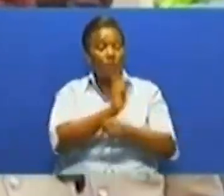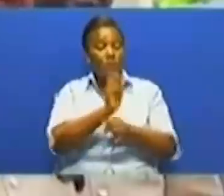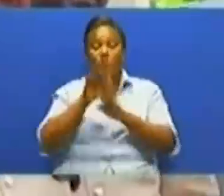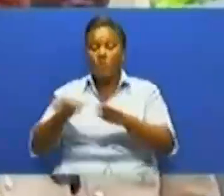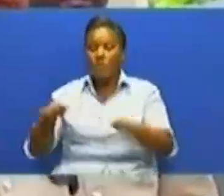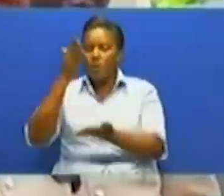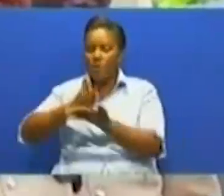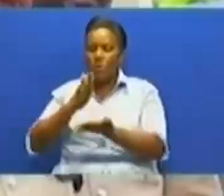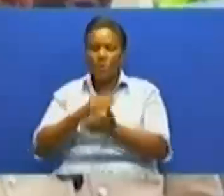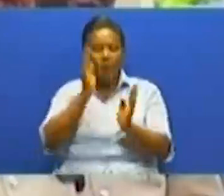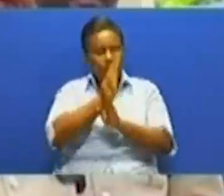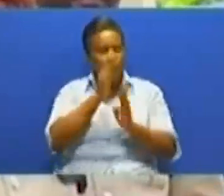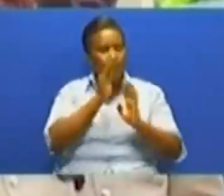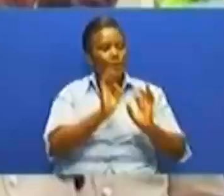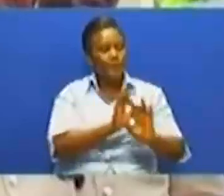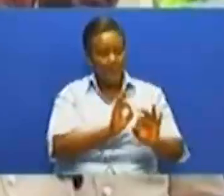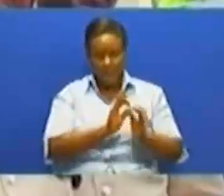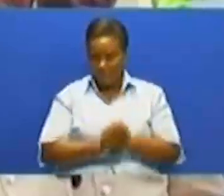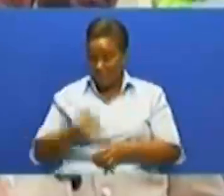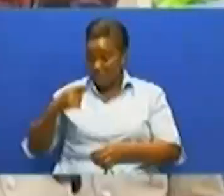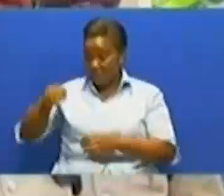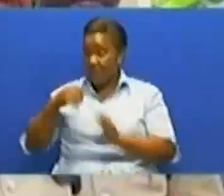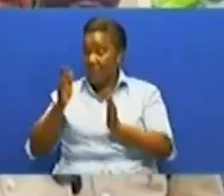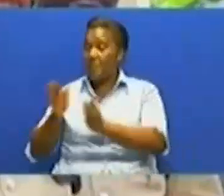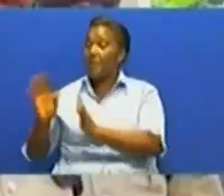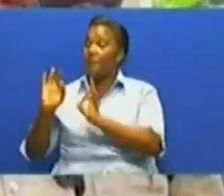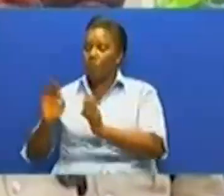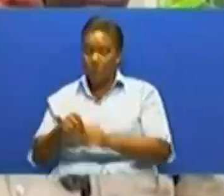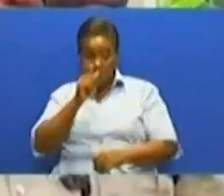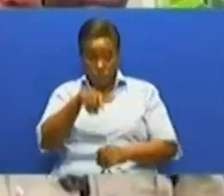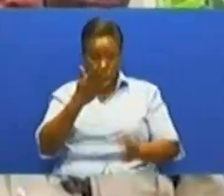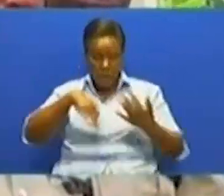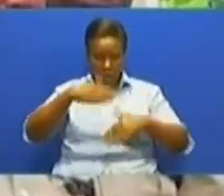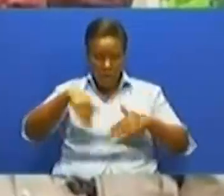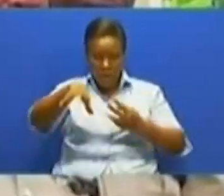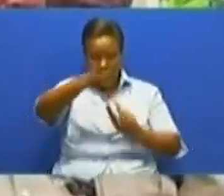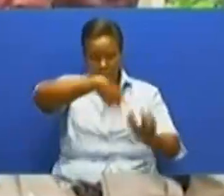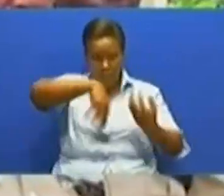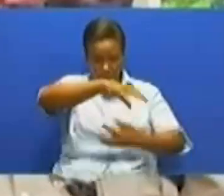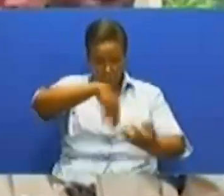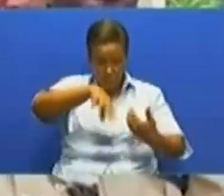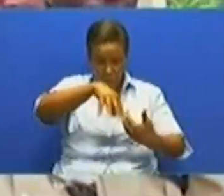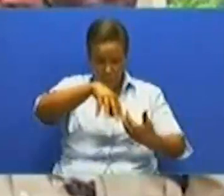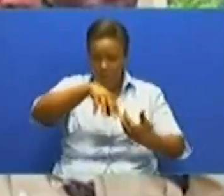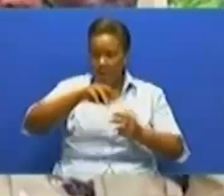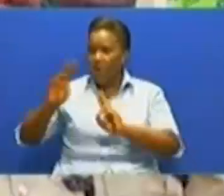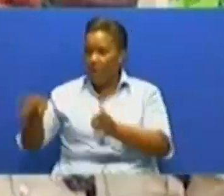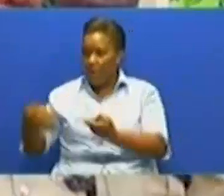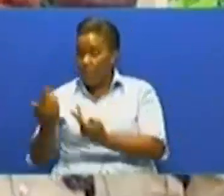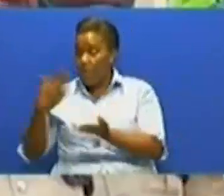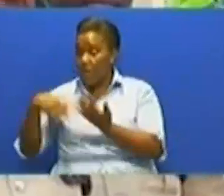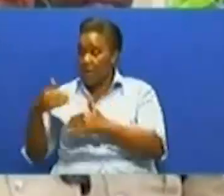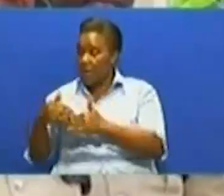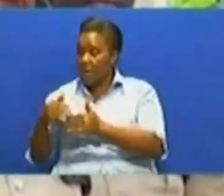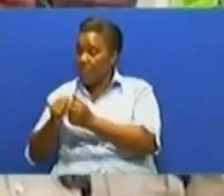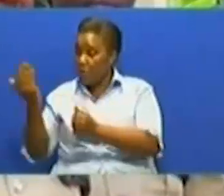shwari. Sisi tumejipanga vizuri. Tunawataka wanaotaka fujo, wanaotaka kuleta za kuleta duniani, basi